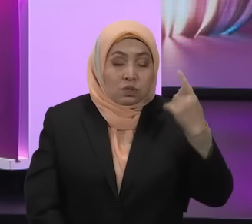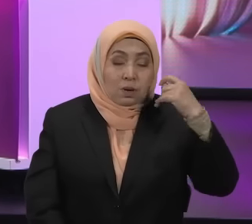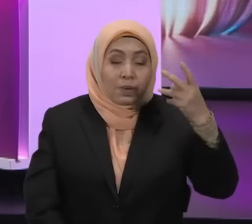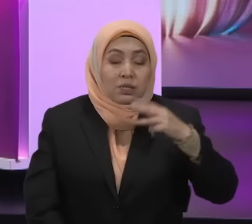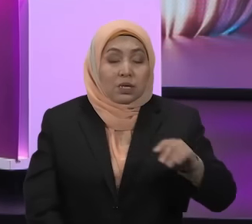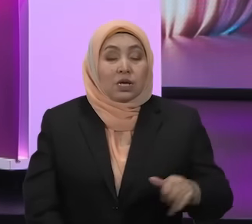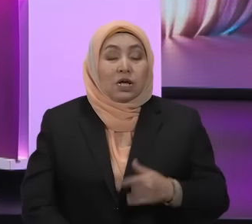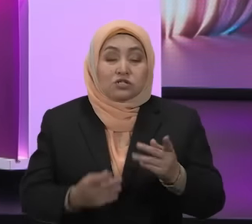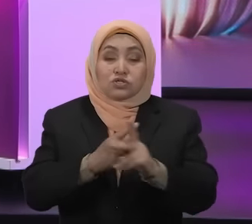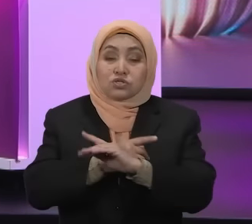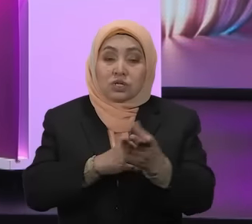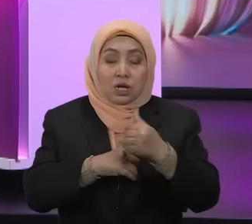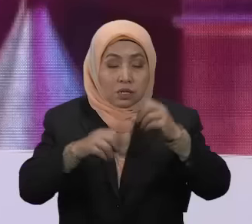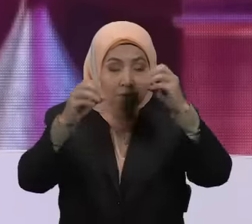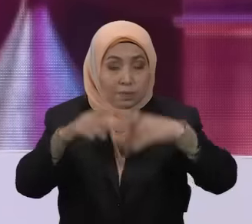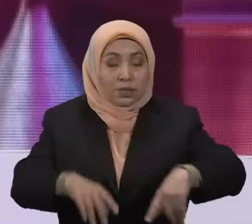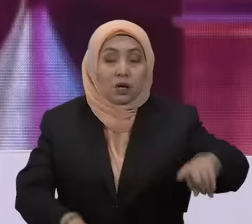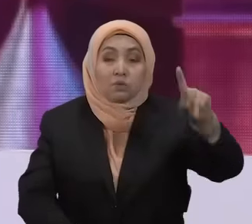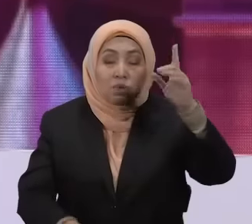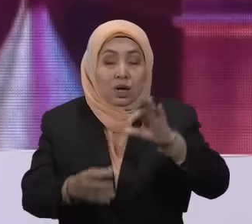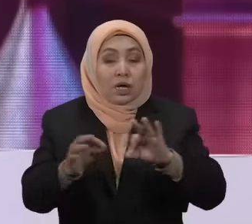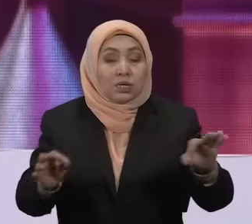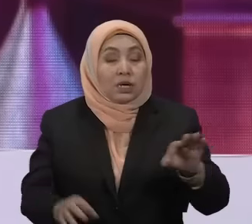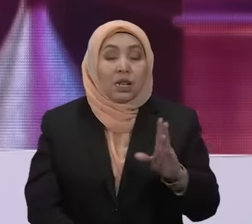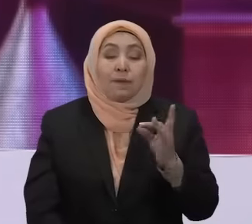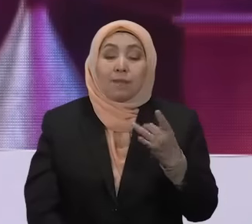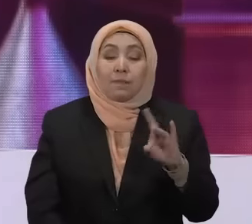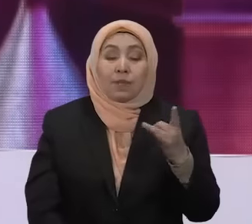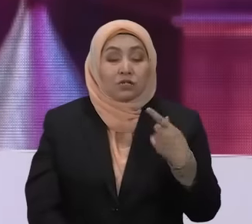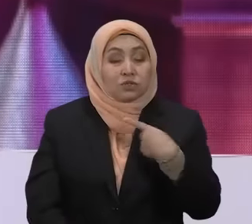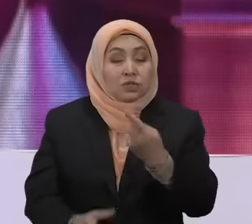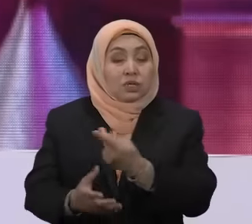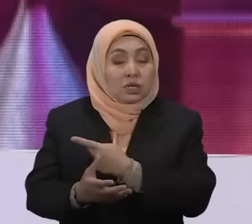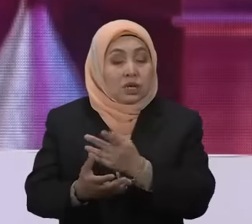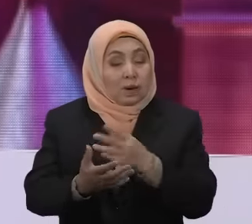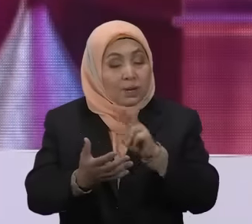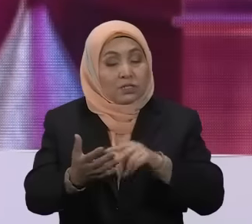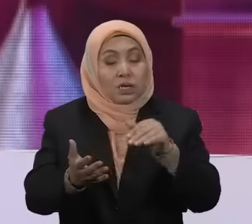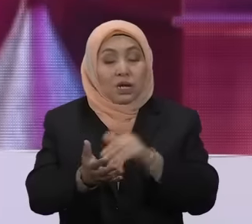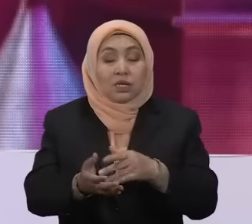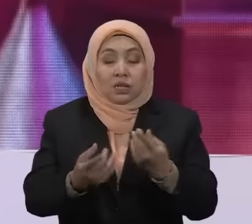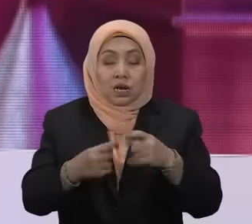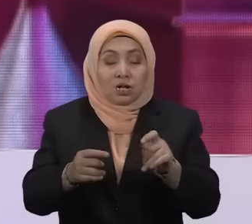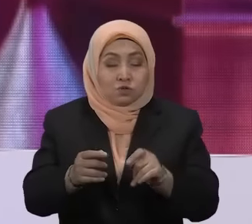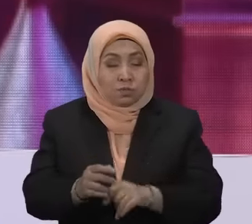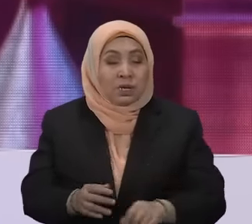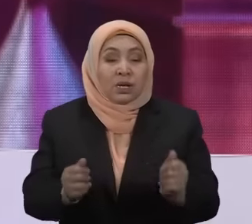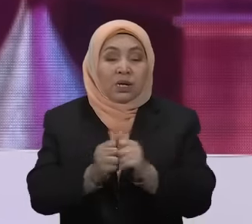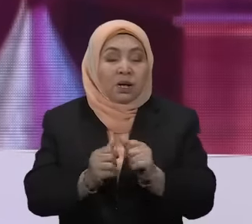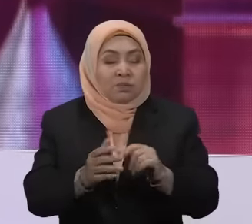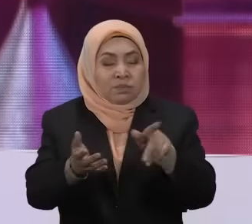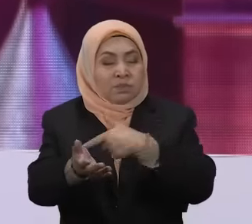yang dikasihi rahmat Allah Subhanahu Wa Taala. Ayat yang ke-18 kita nak baca sekali lagi. Kita nak cuba pula dengan Taranum